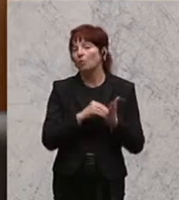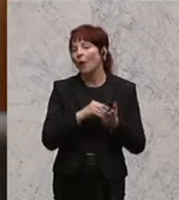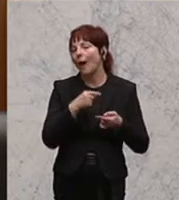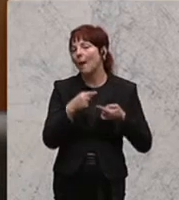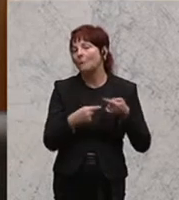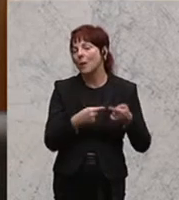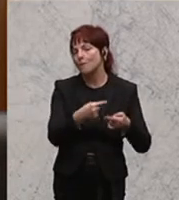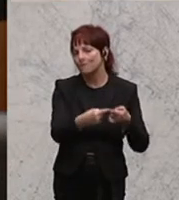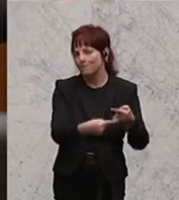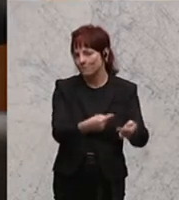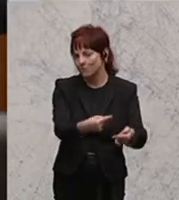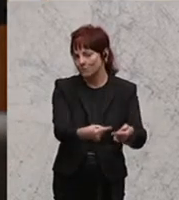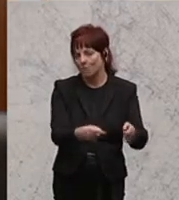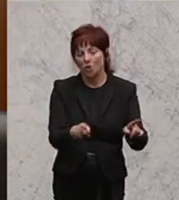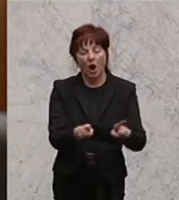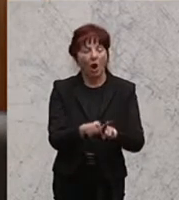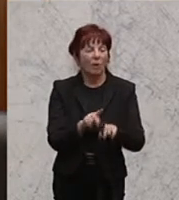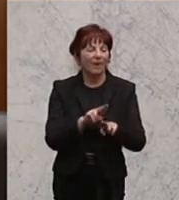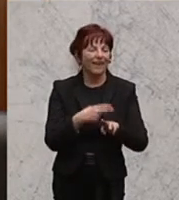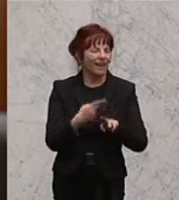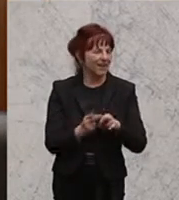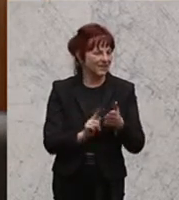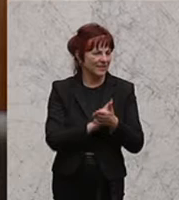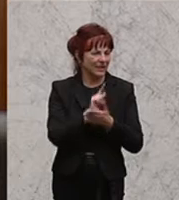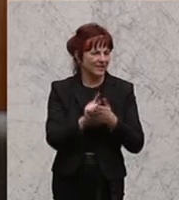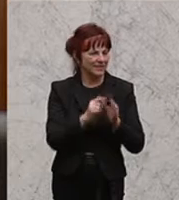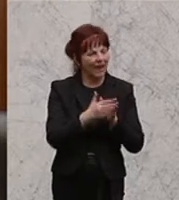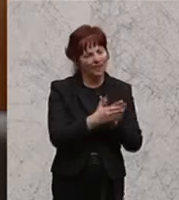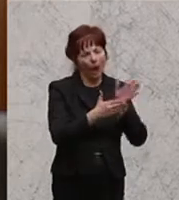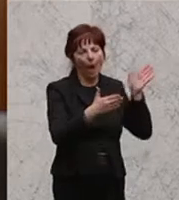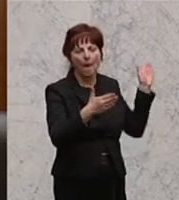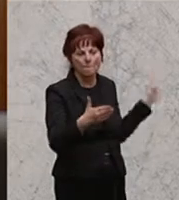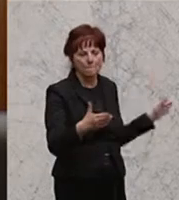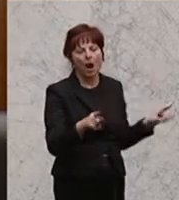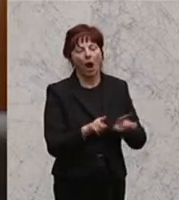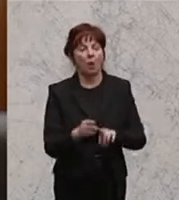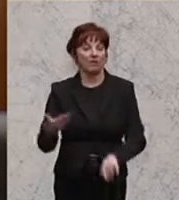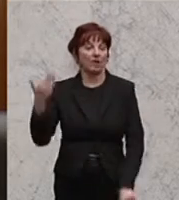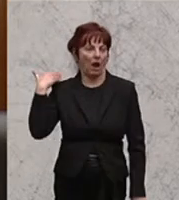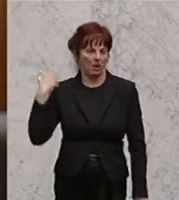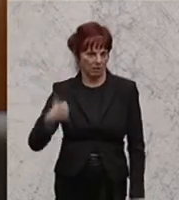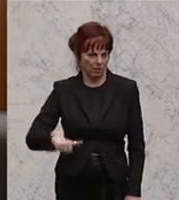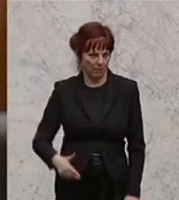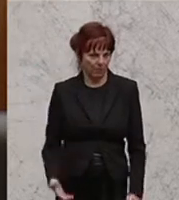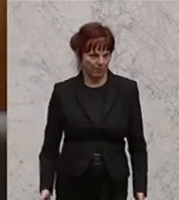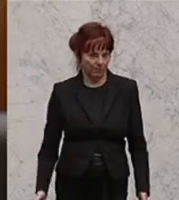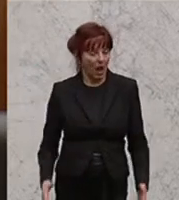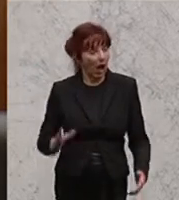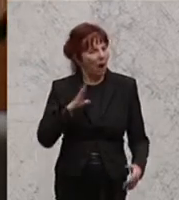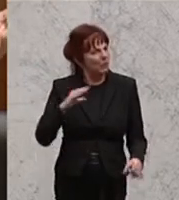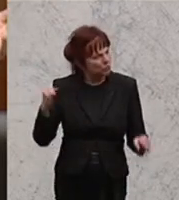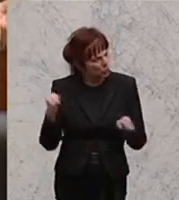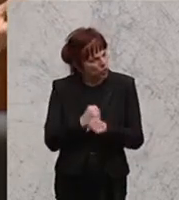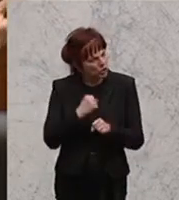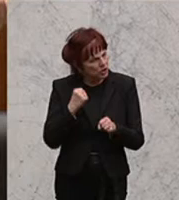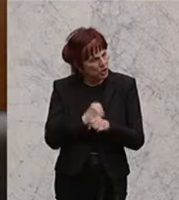und das betrifft auch den gesamten Zeitraum in die Vergangenheit. Aber ich werde trotzdem nicht hier